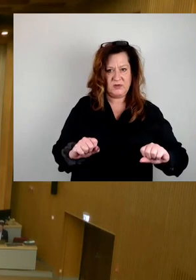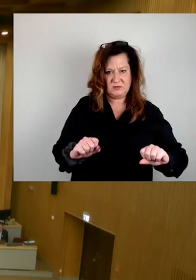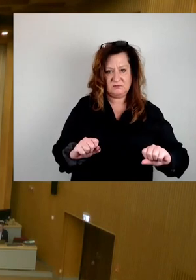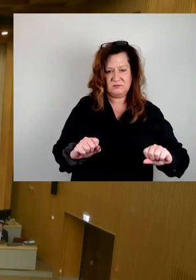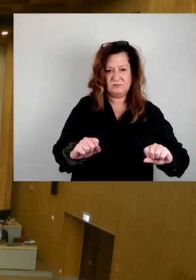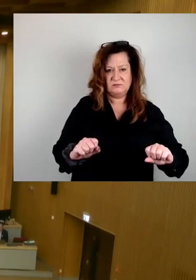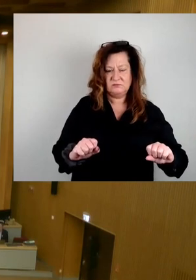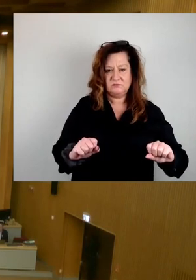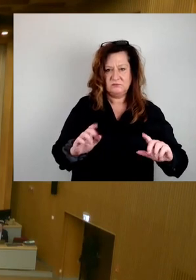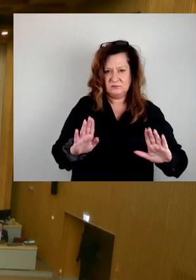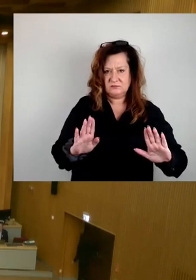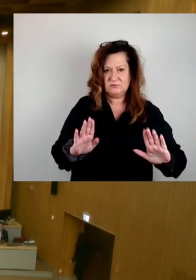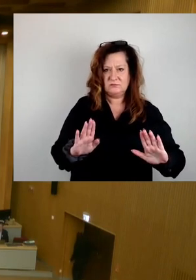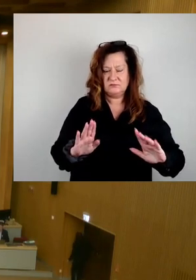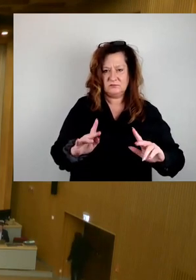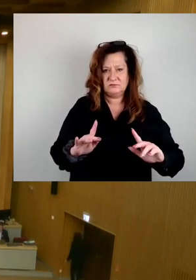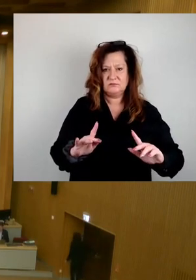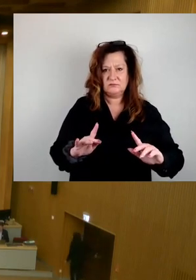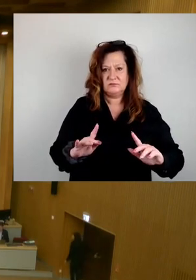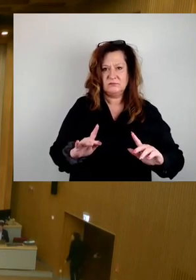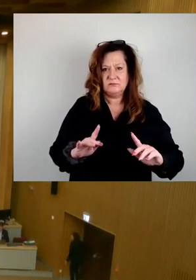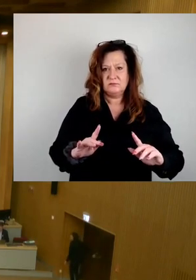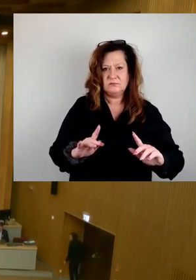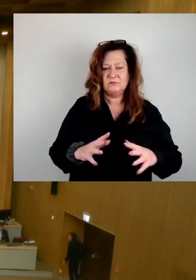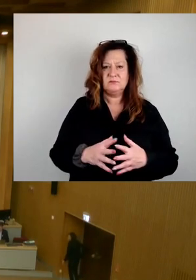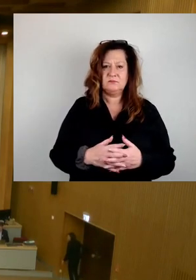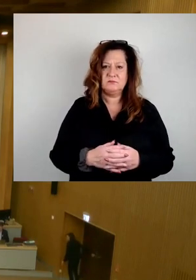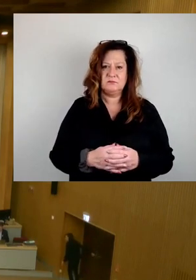Geschäftsordnung, Herr Dr. Schulte-Wissermann.